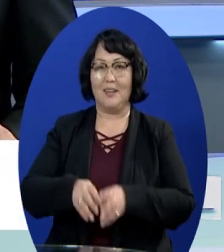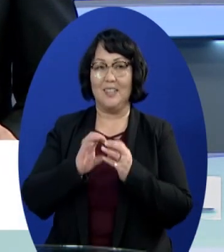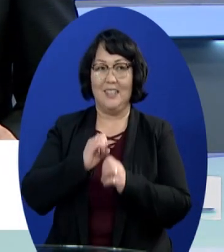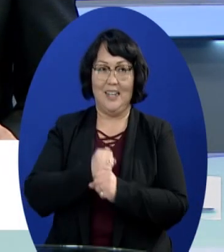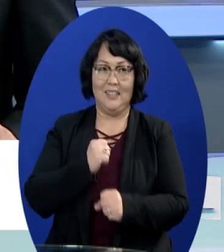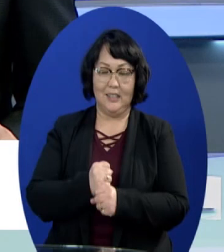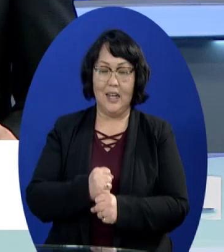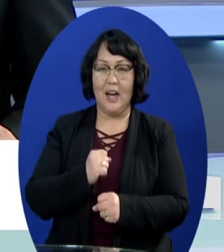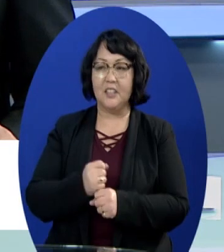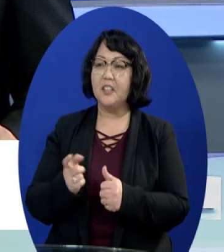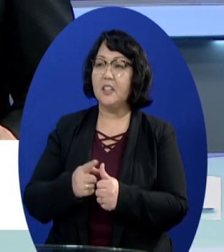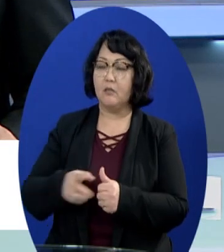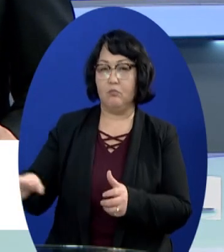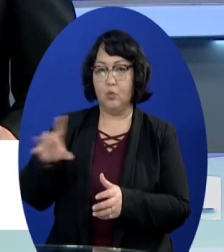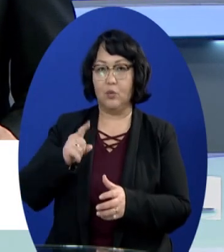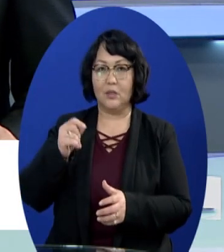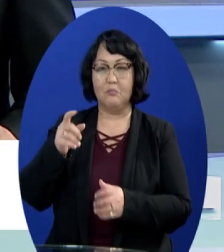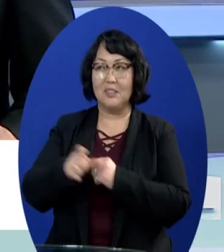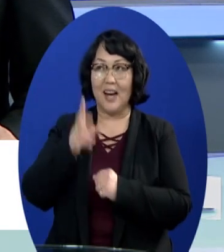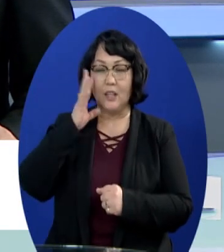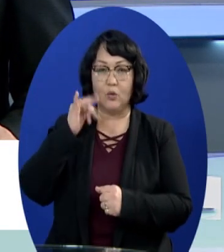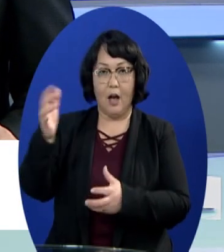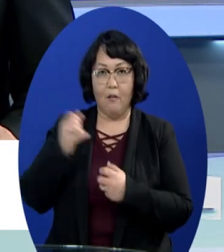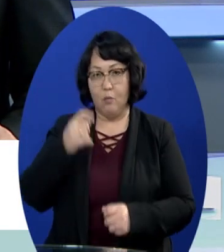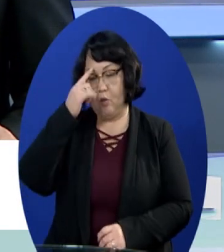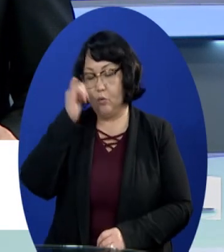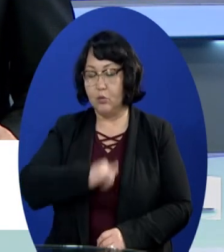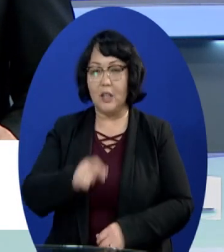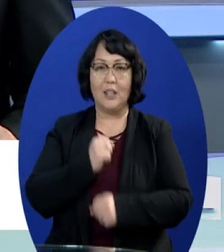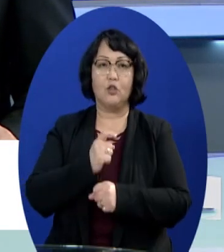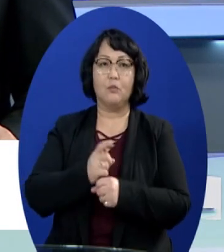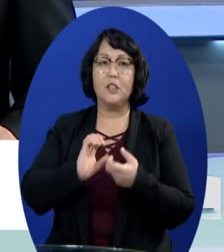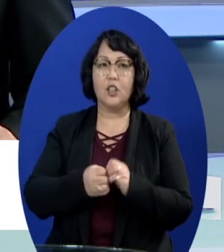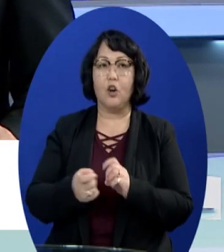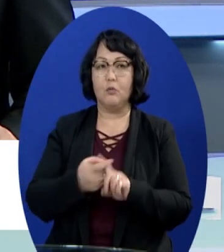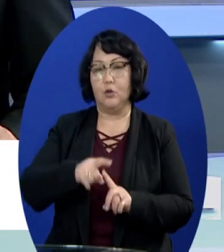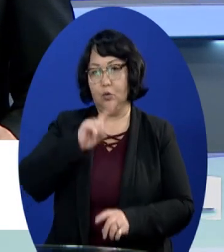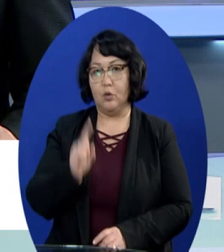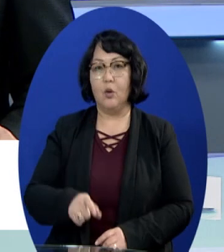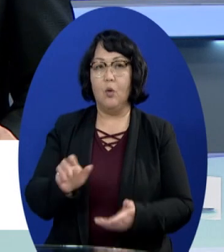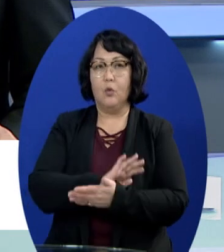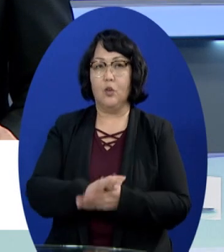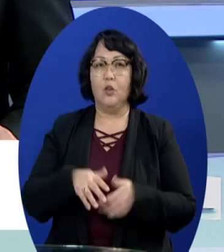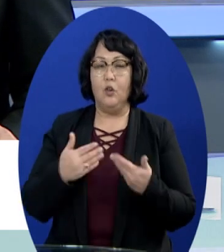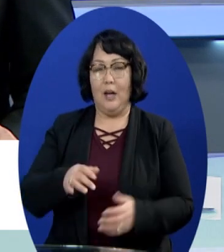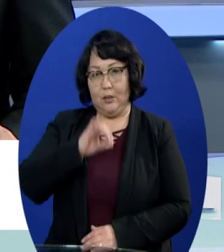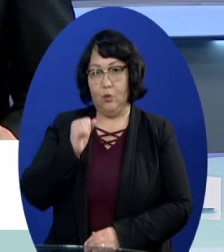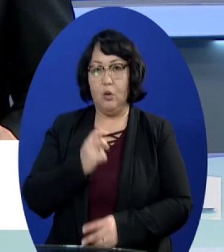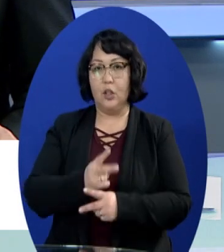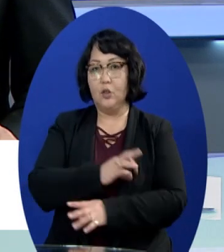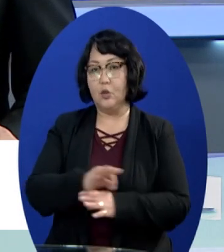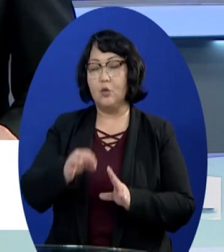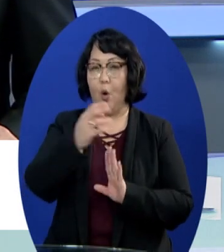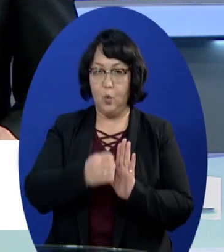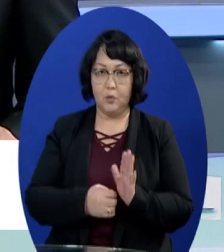оролцох ажиллах хүч мэрэгжилтэн гадаадаас авах, Монгол улсад хөдөлмөр эрхлэгтэй холбогдсон зөвшөөрлийг шуурхай олгох асуудлыг хуулийн төсөлд тусгасан